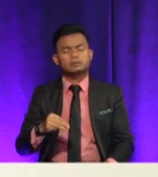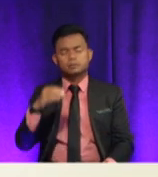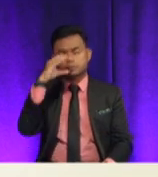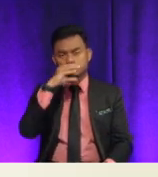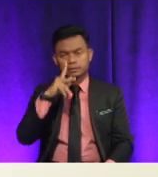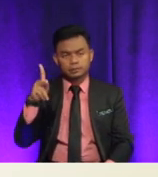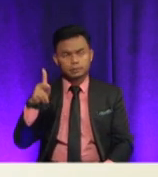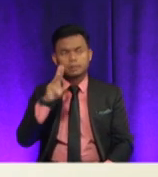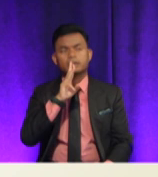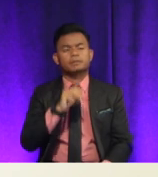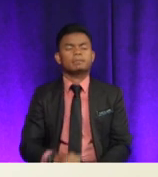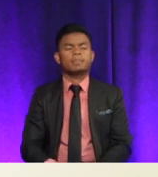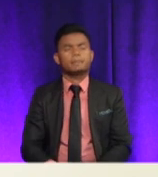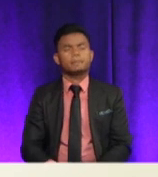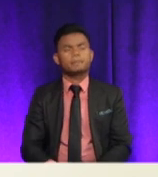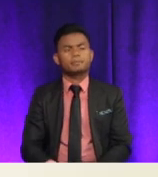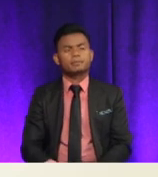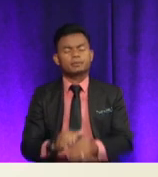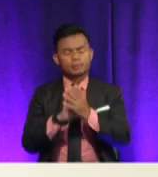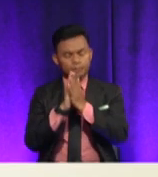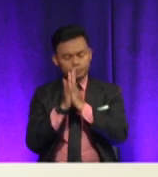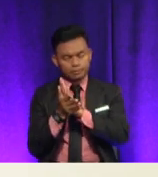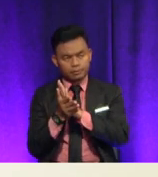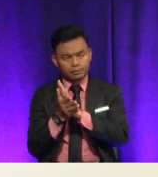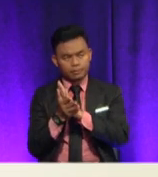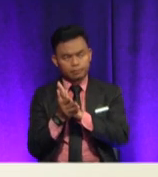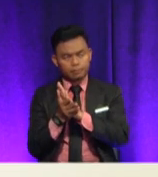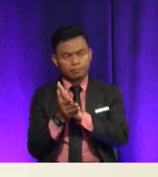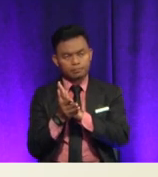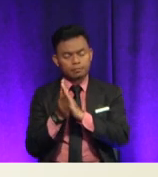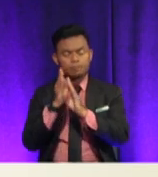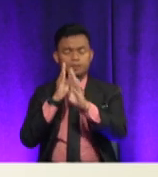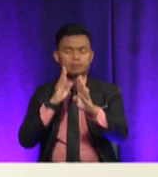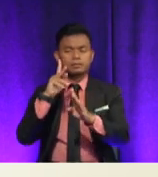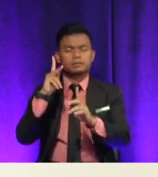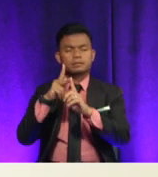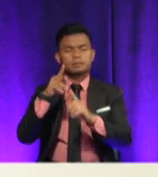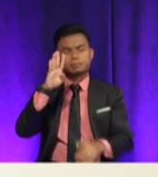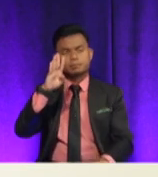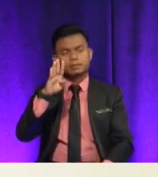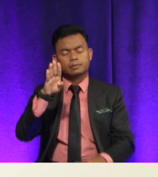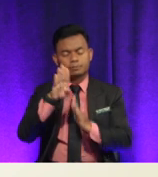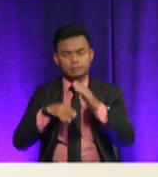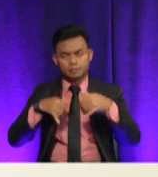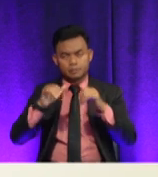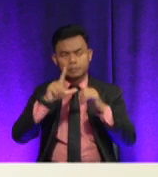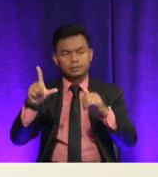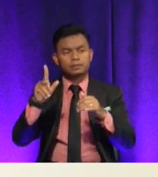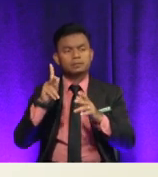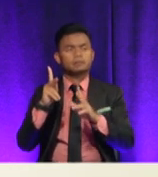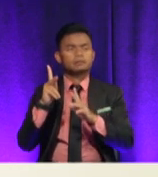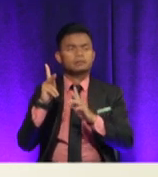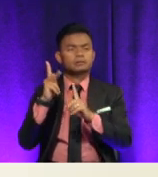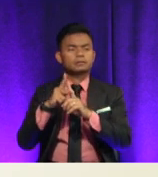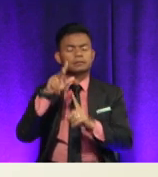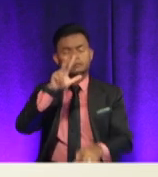air maka Oke kalau kita lihat pada baris yang keempat di rangkap yang ketiga maka Berjalanlah ketiga ketiga menteri untuk